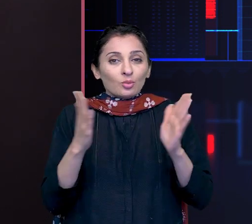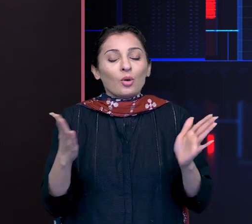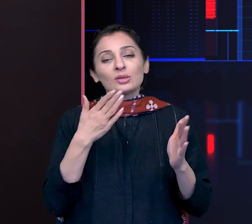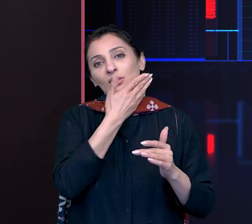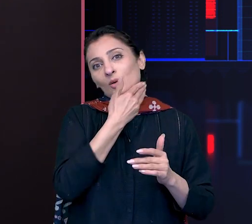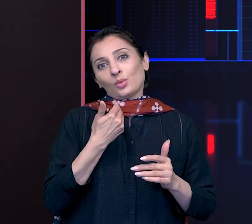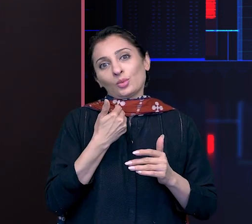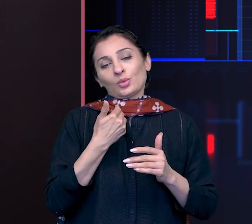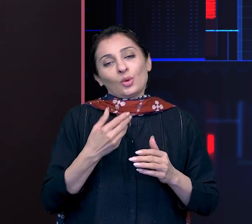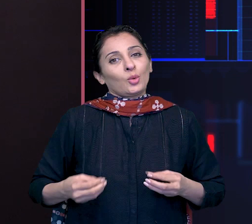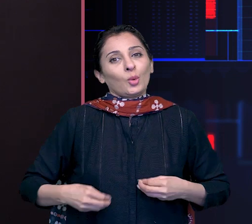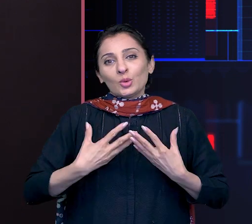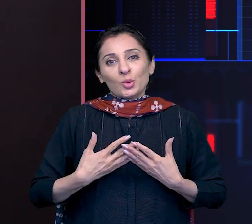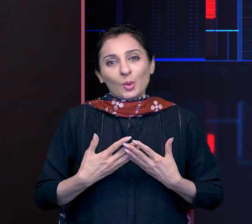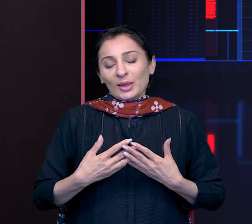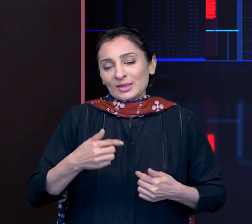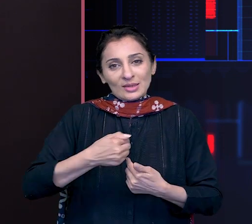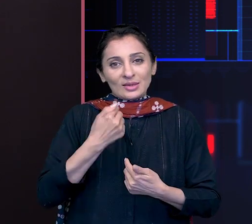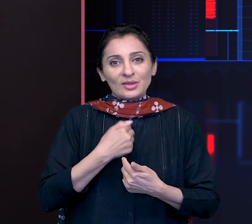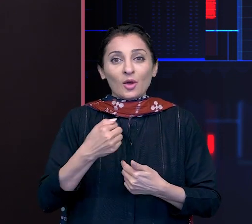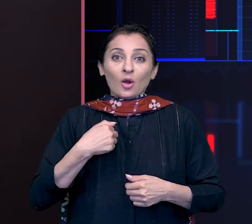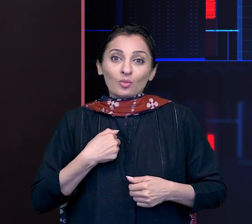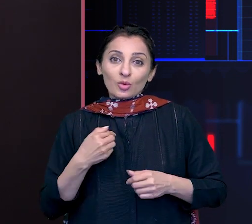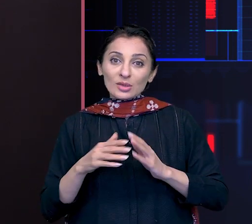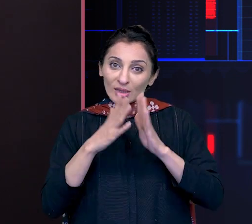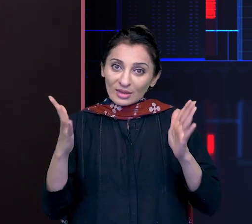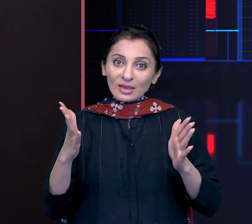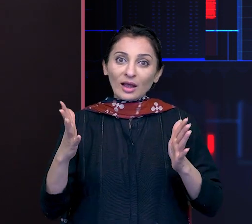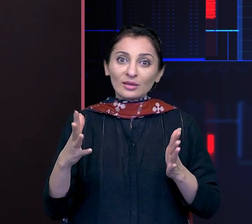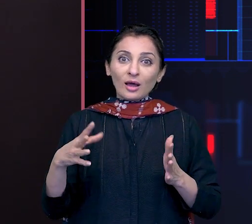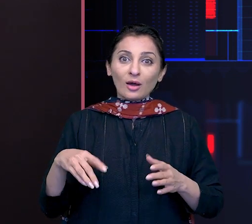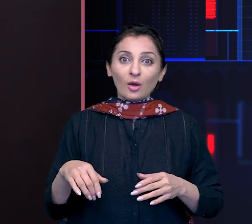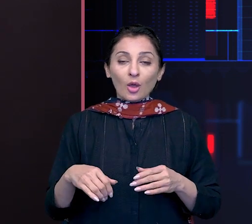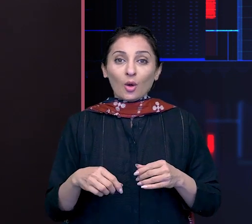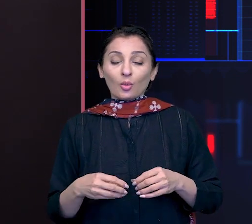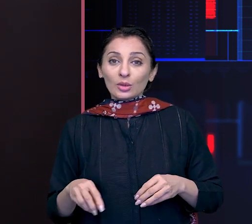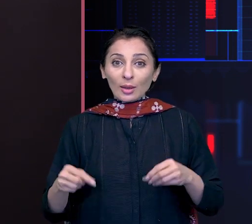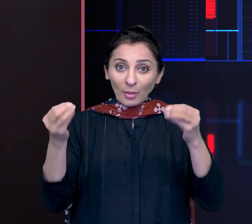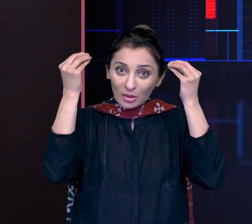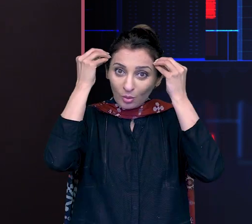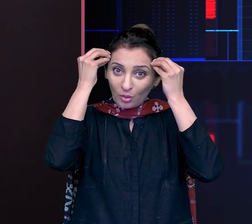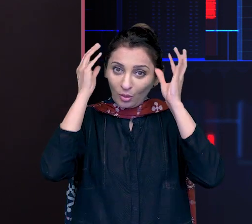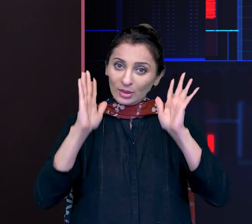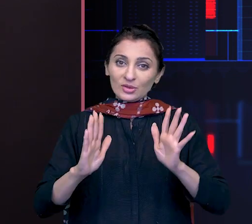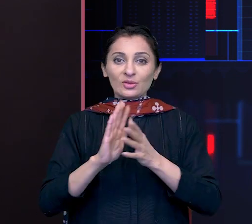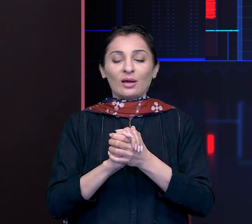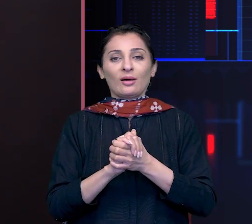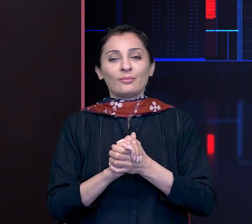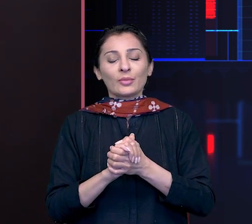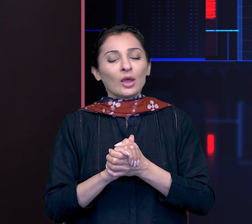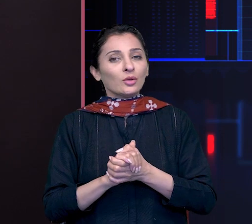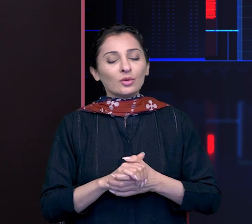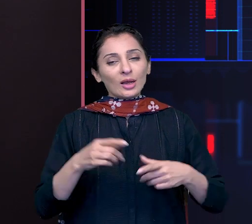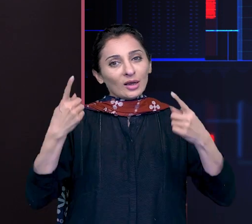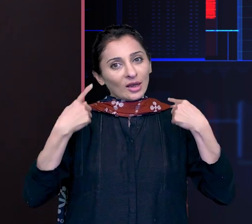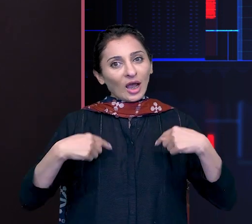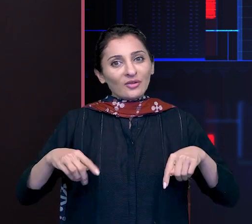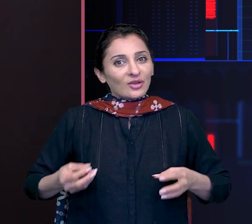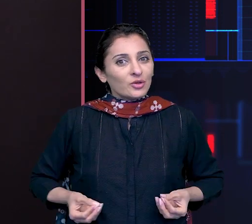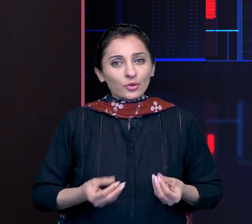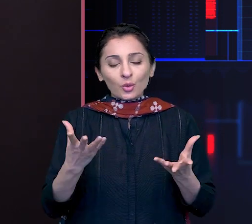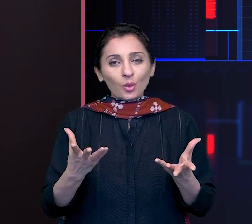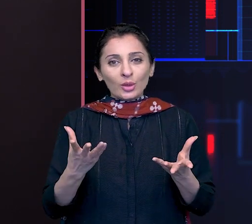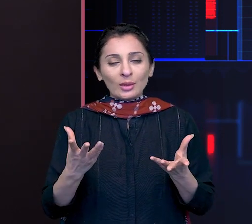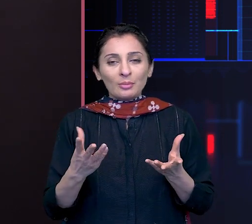زیادہ پیشنیٹ تھے اور جن کے پاس کچھ کے پاس تو میرے سے بھی زیادہ نالج تھی. اور جب ہماری کلاس ڈسکشنز ہوتی تھیں ڈفرینٹ ٹاپکس پہ، اوریجن